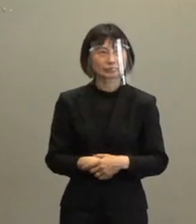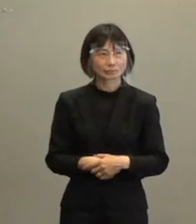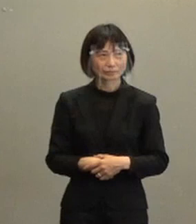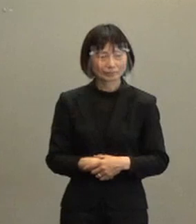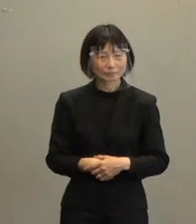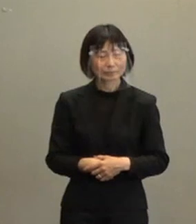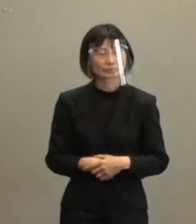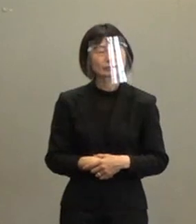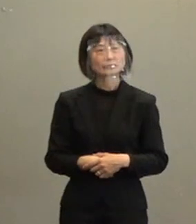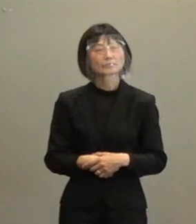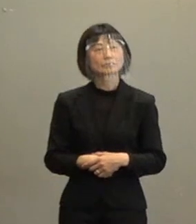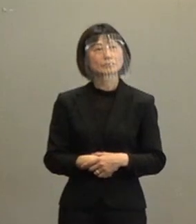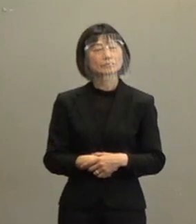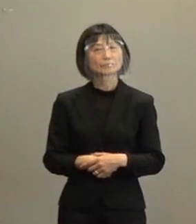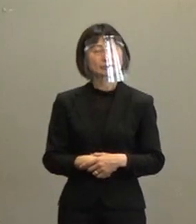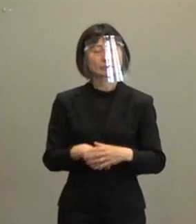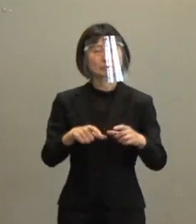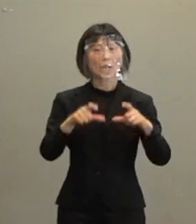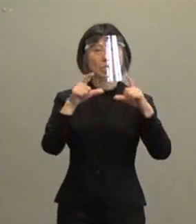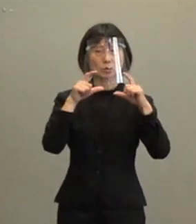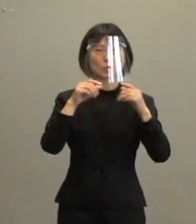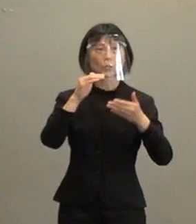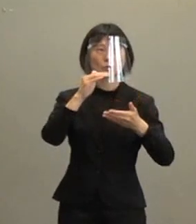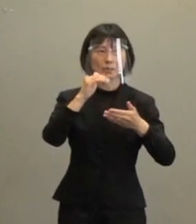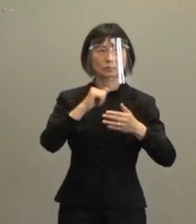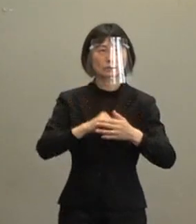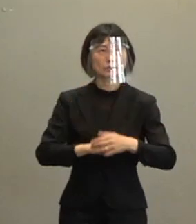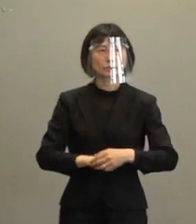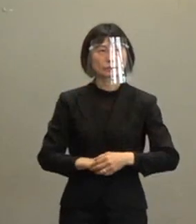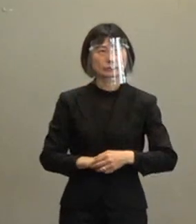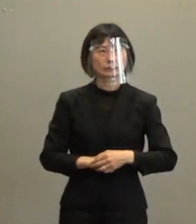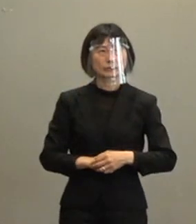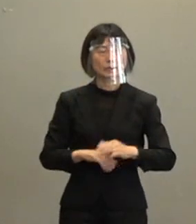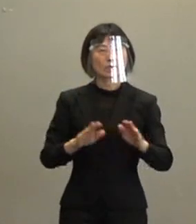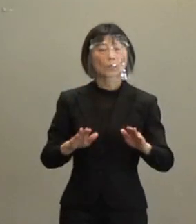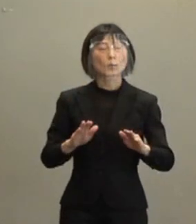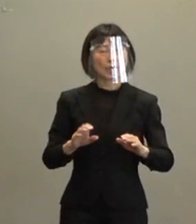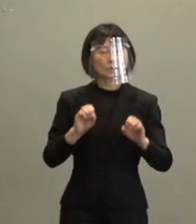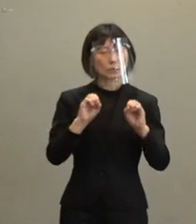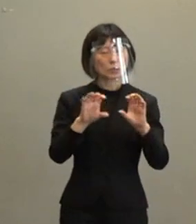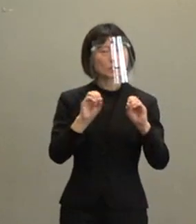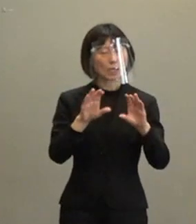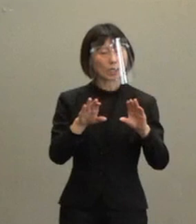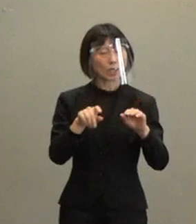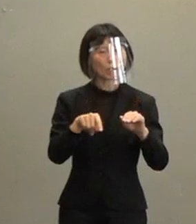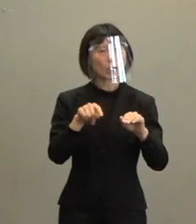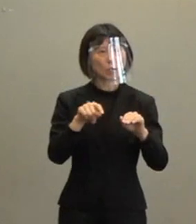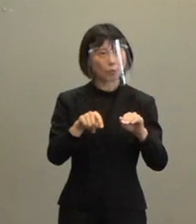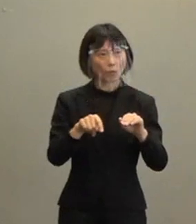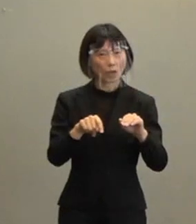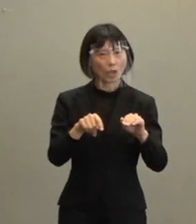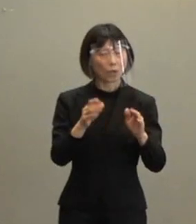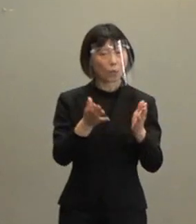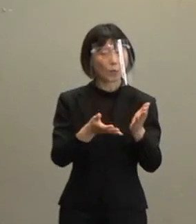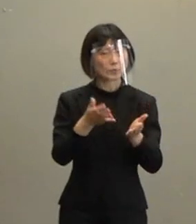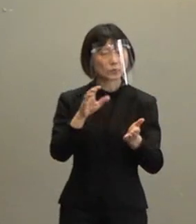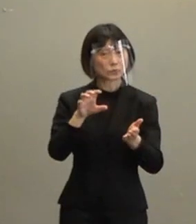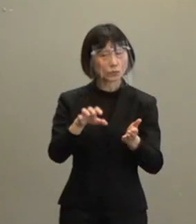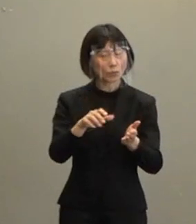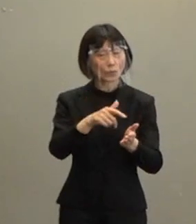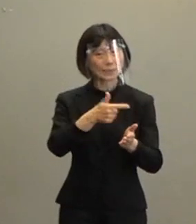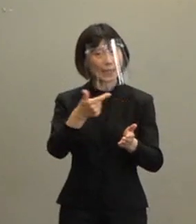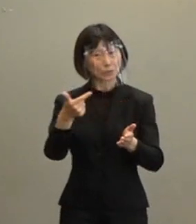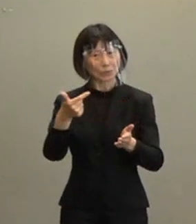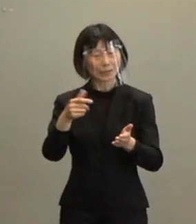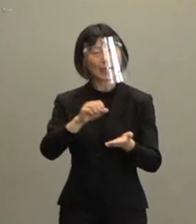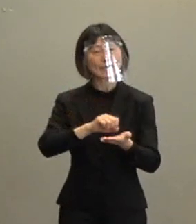産経新聞のものと言いますけれども、マスクの件なんですけれども、今回の呼びかけっていうのは、保育所などってある